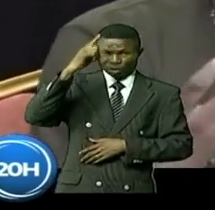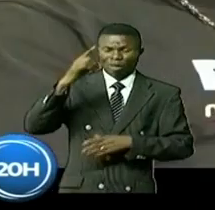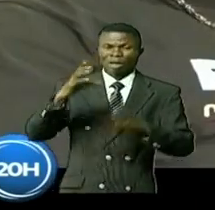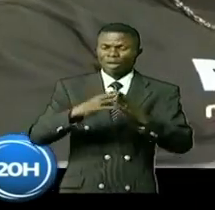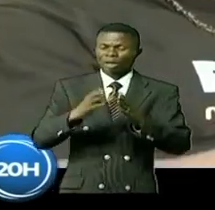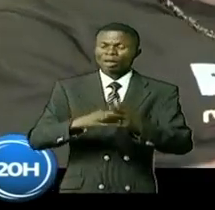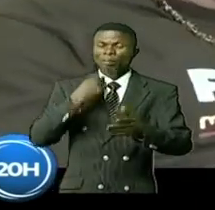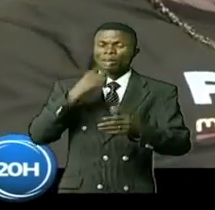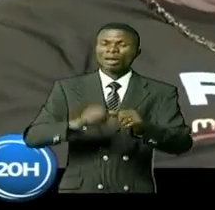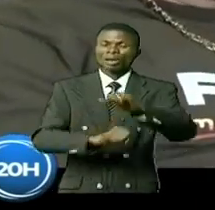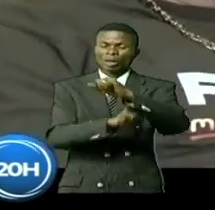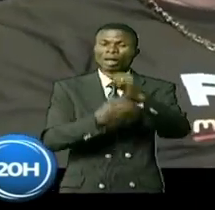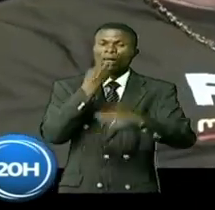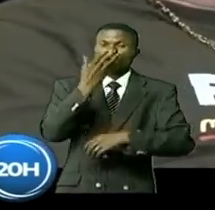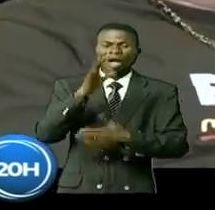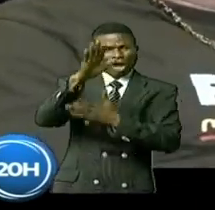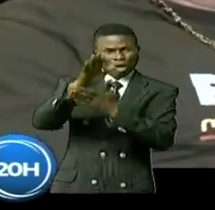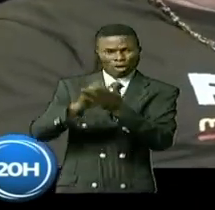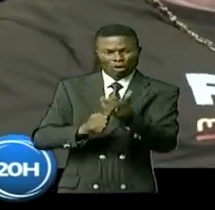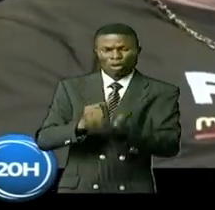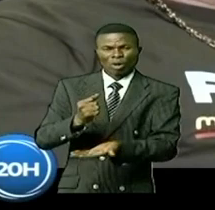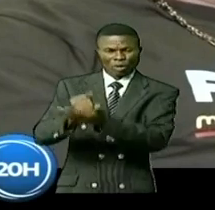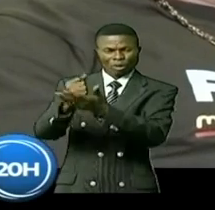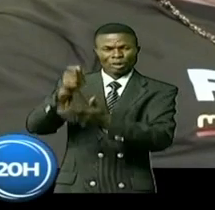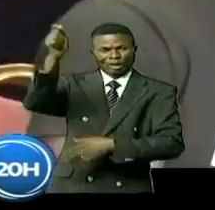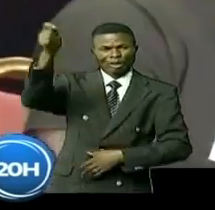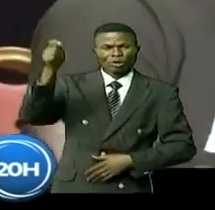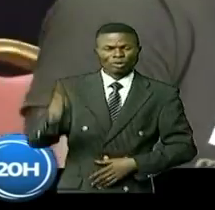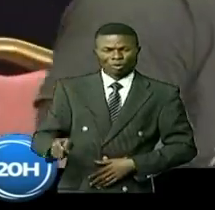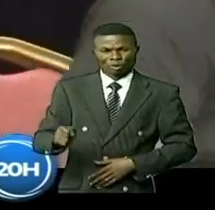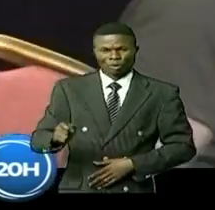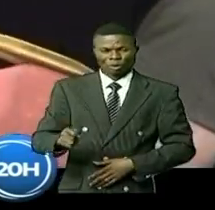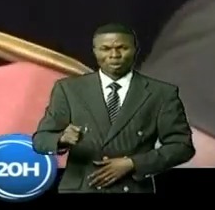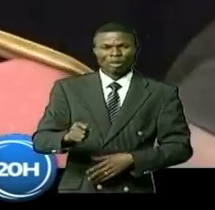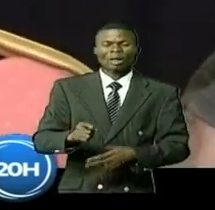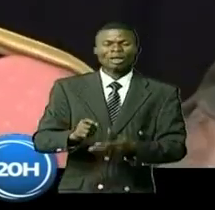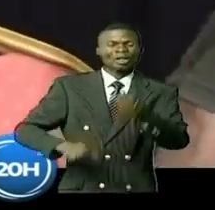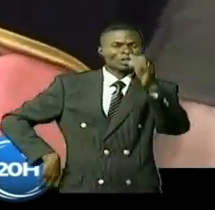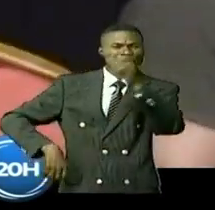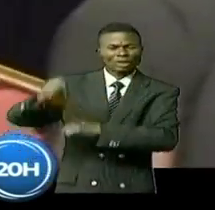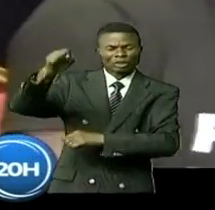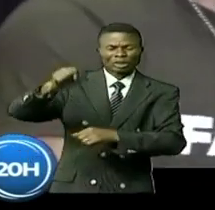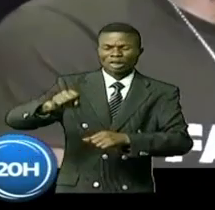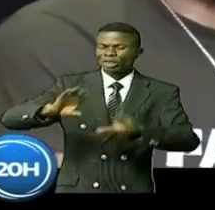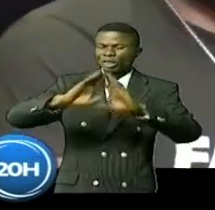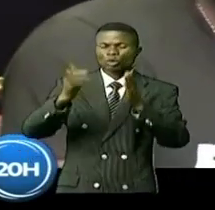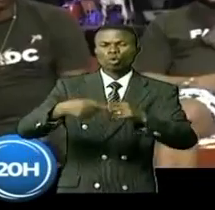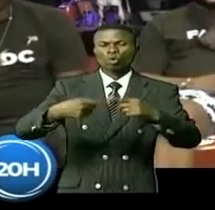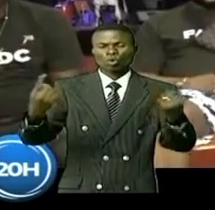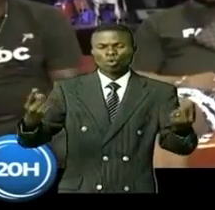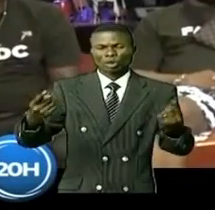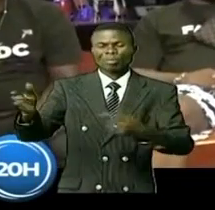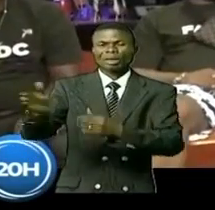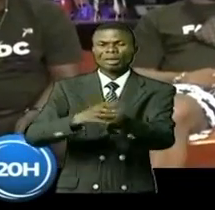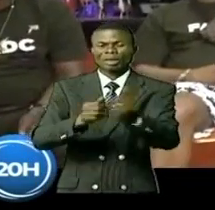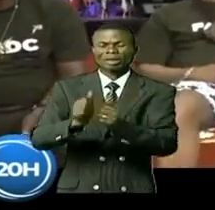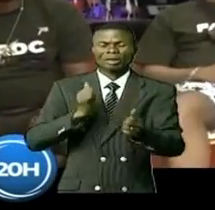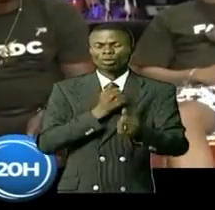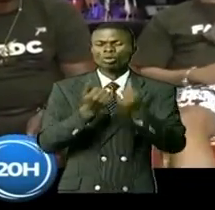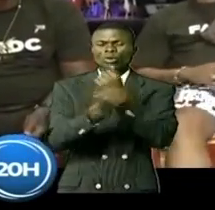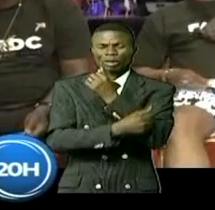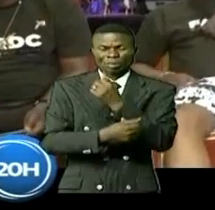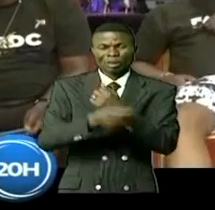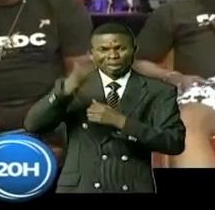soutien. Un exemple à suivre pour permettre au FARDC de bouter hors du territoire national les ennemis rwandais.